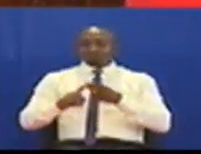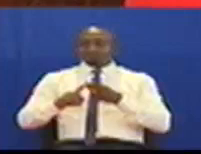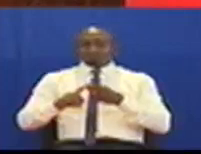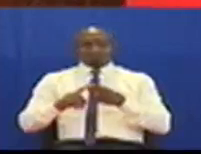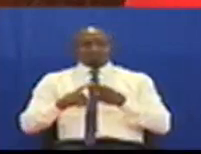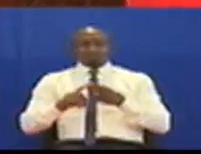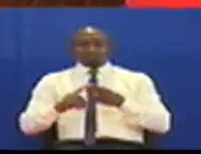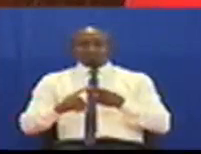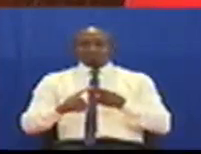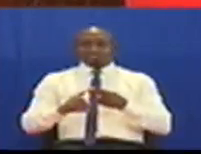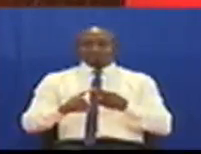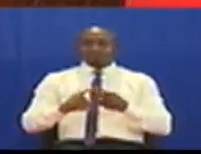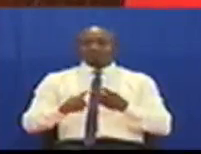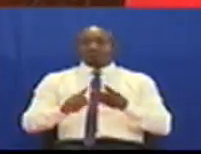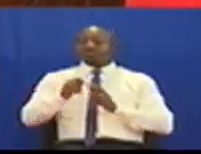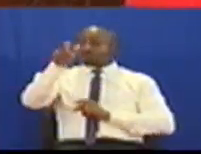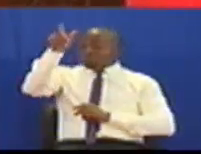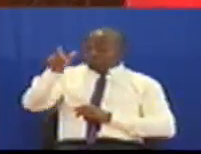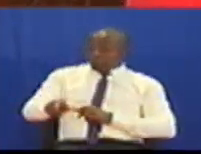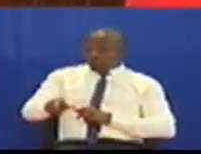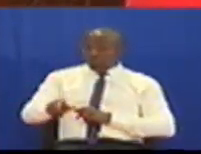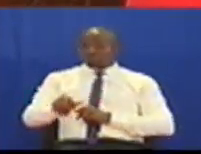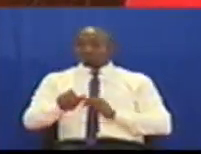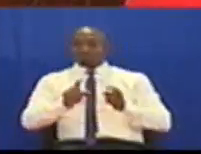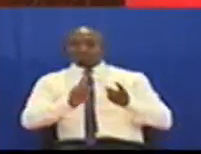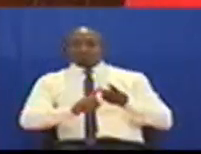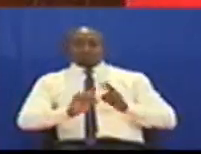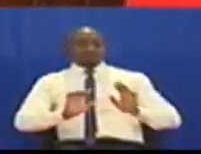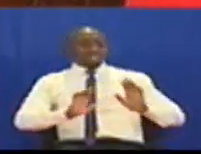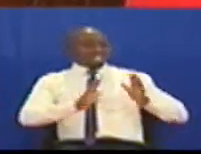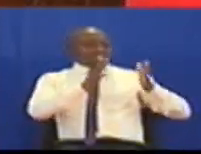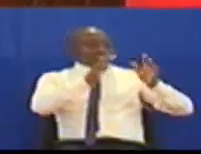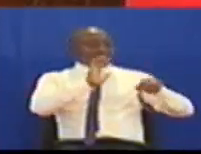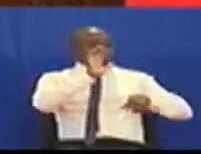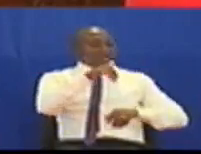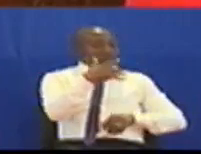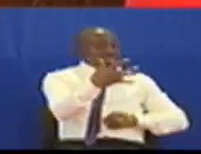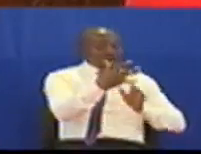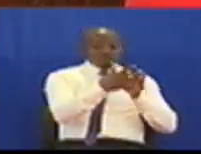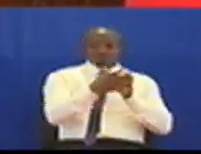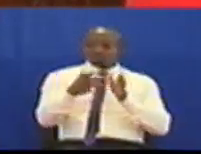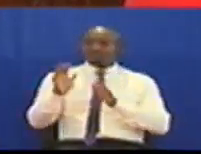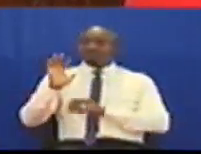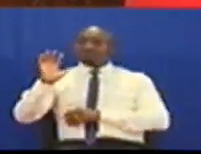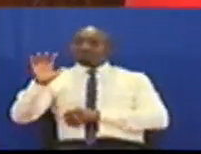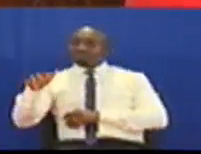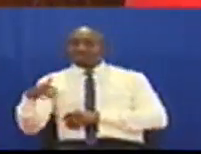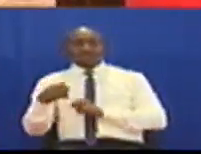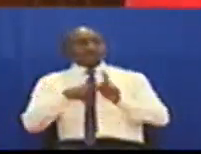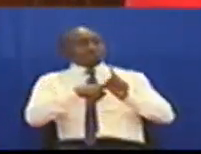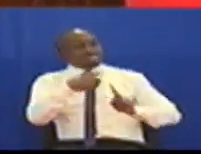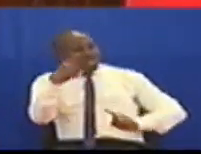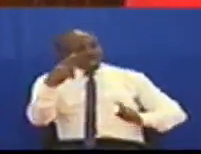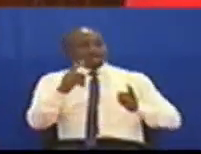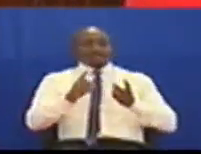hii inamaanisha nini? Kwamba mtu kadiri ya unavyoishi, unaweza ukaishi miaka mitano, unaweza ukaishi miaka 100,